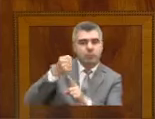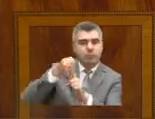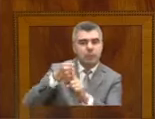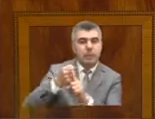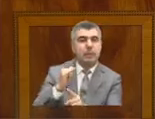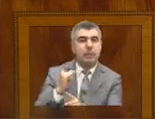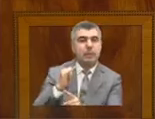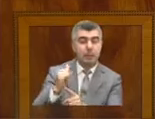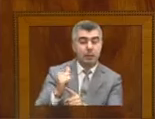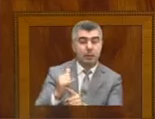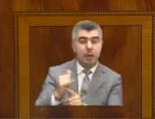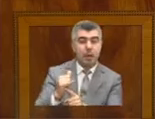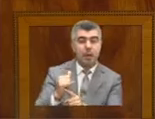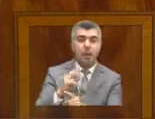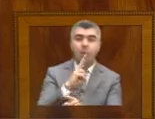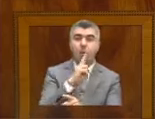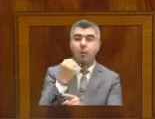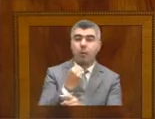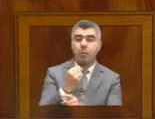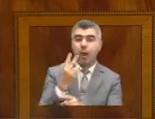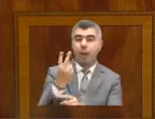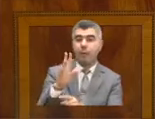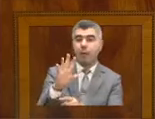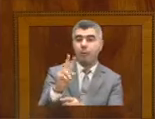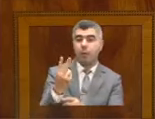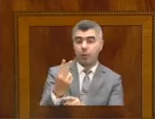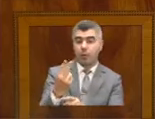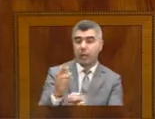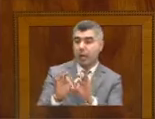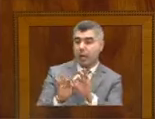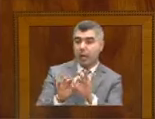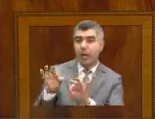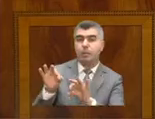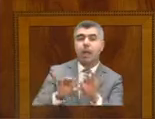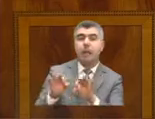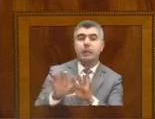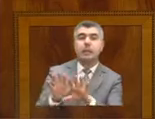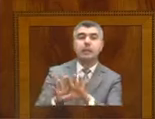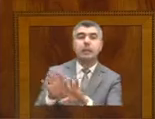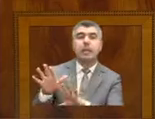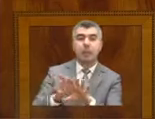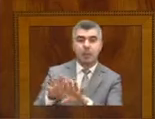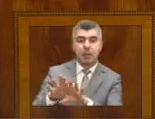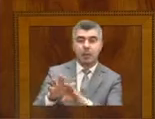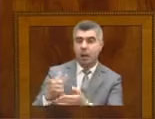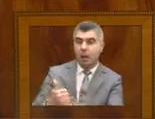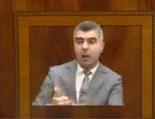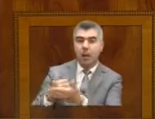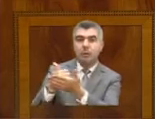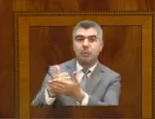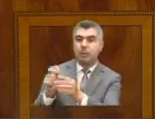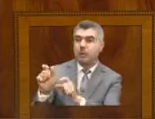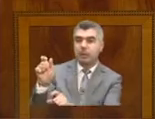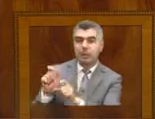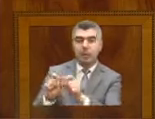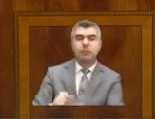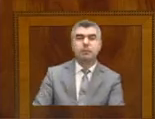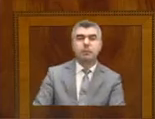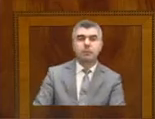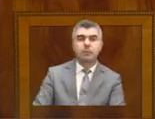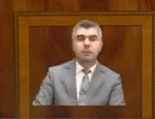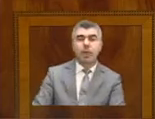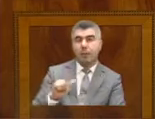سنة 2025 أجرأت التدابير الرامية إلى دعم القدرة الشرائية للمواطنين من